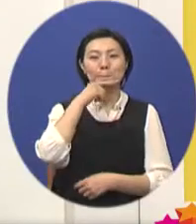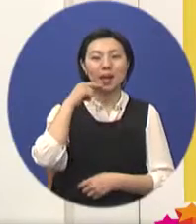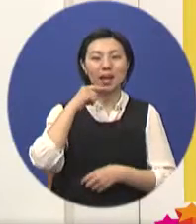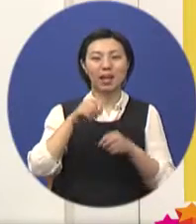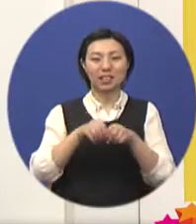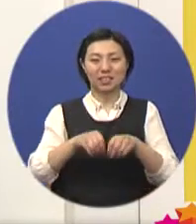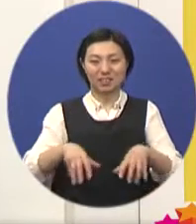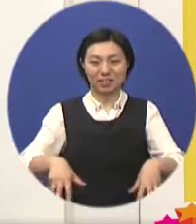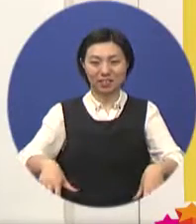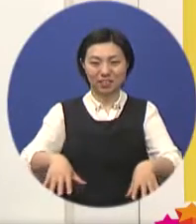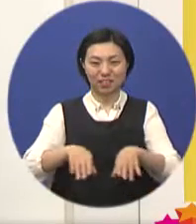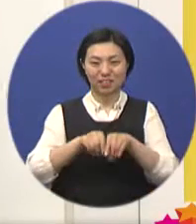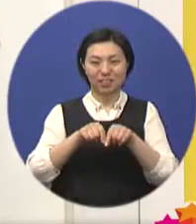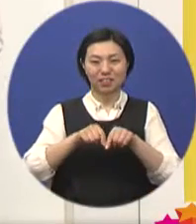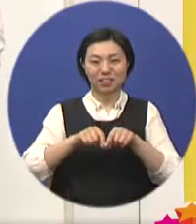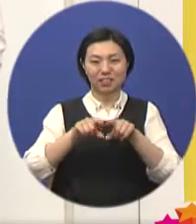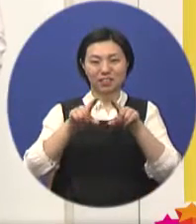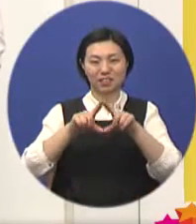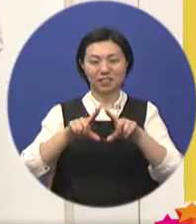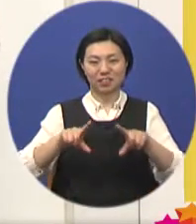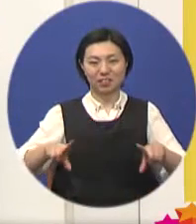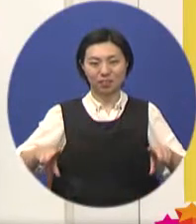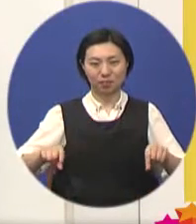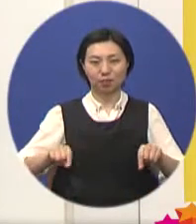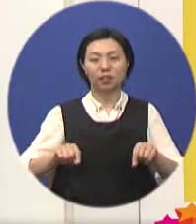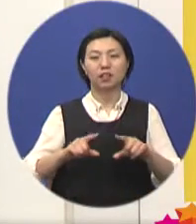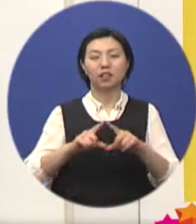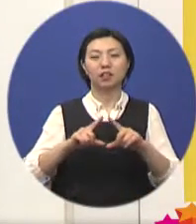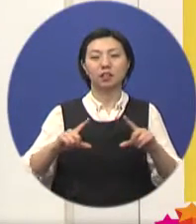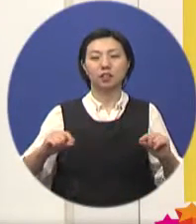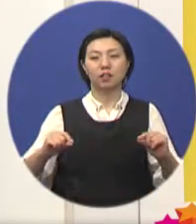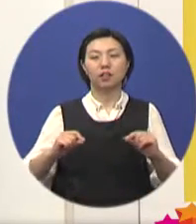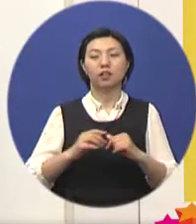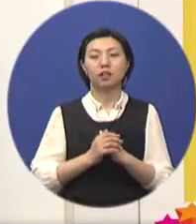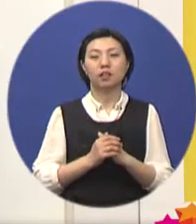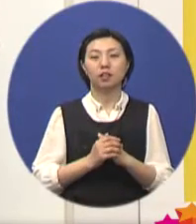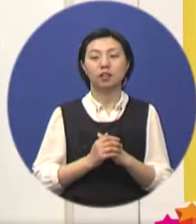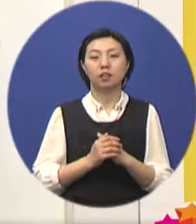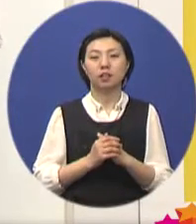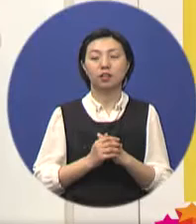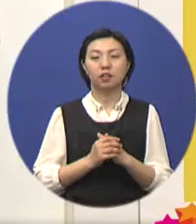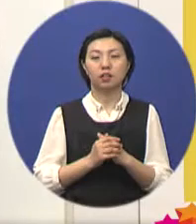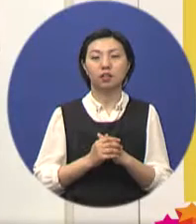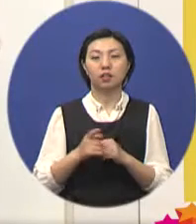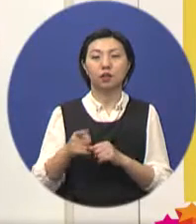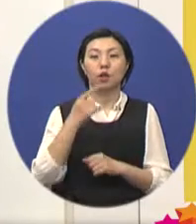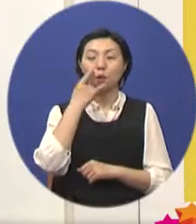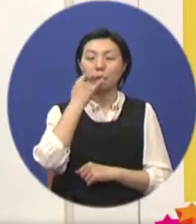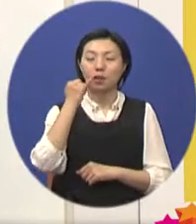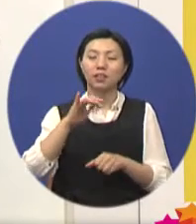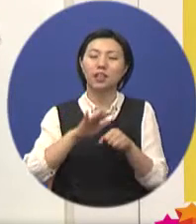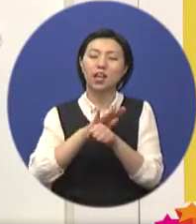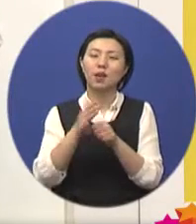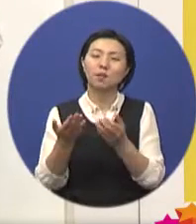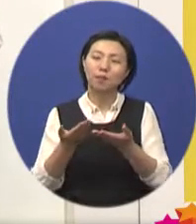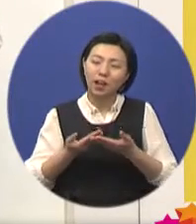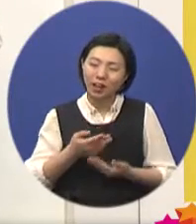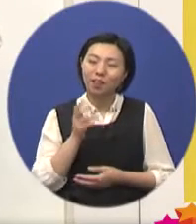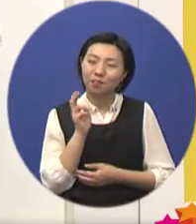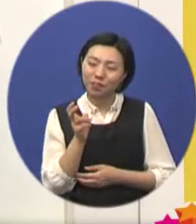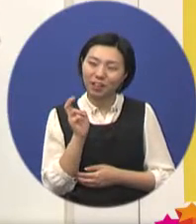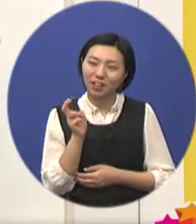옛날에 그거 네. 입었어. 네. 아니, 저 어머니는 정말 그 사랑받겠어요, 잉?